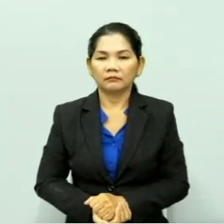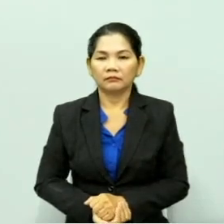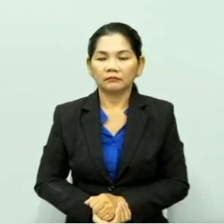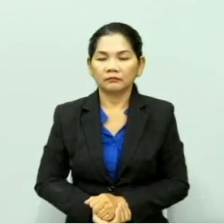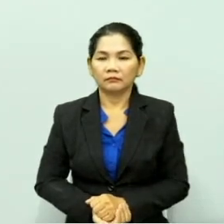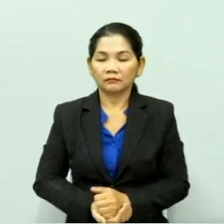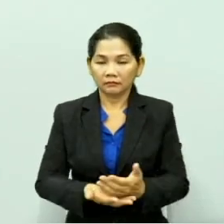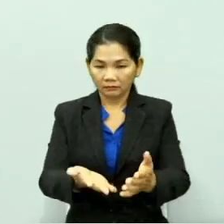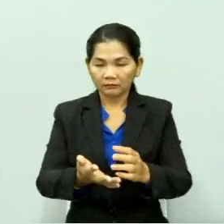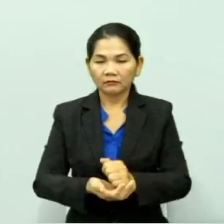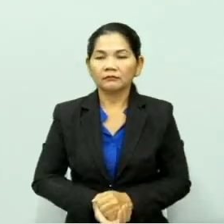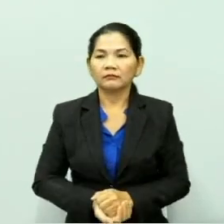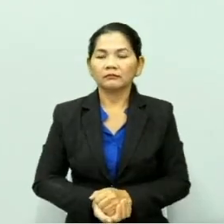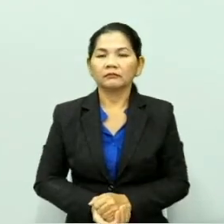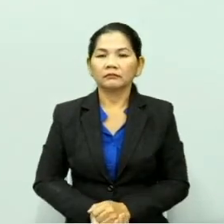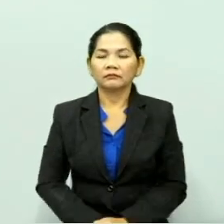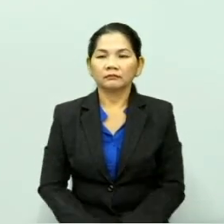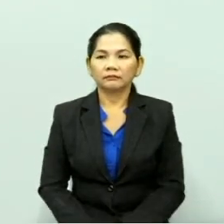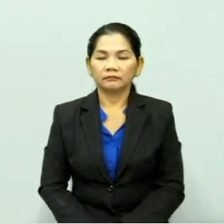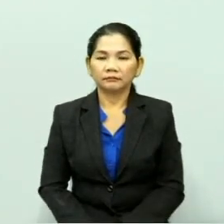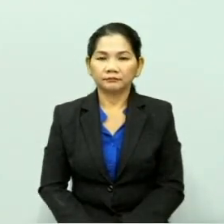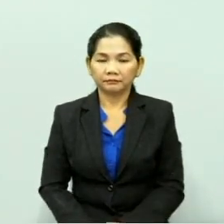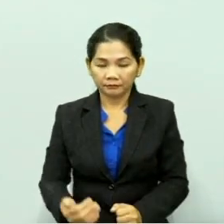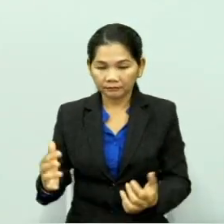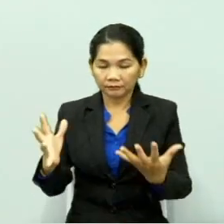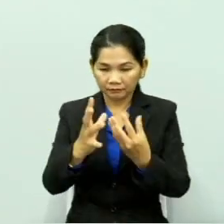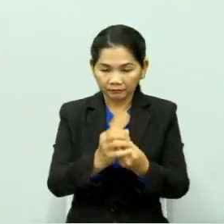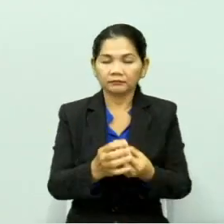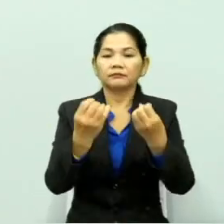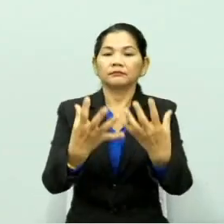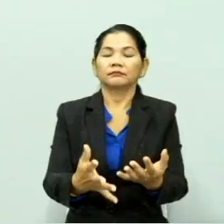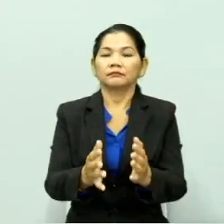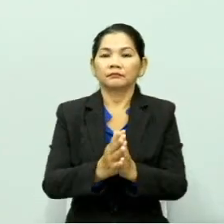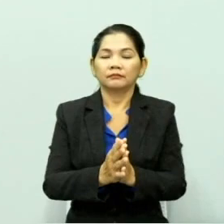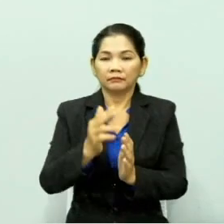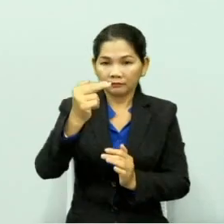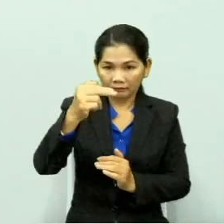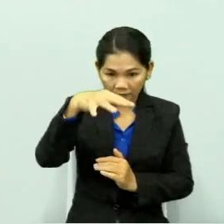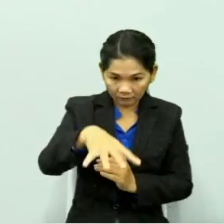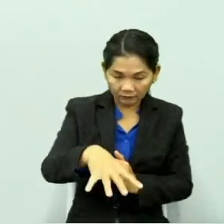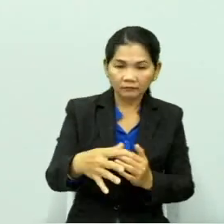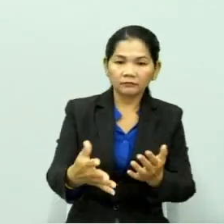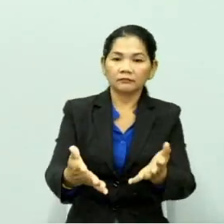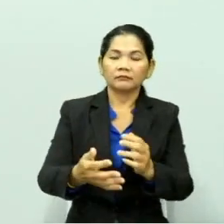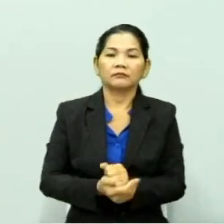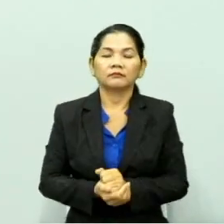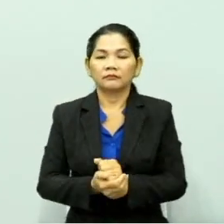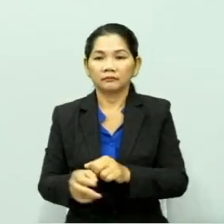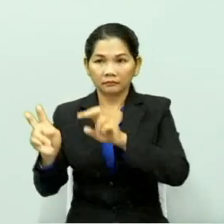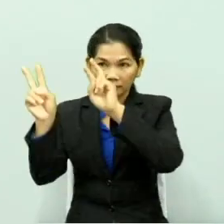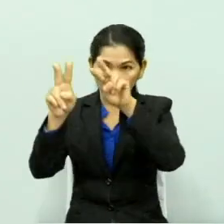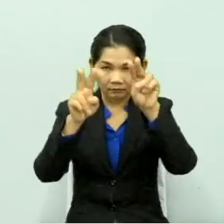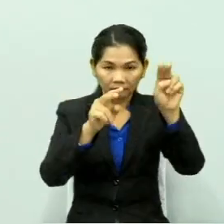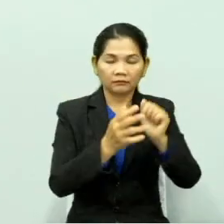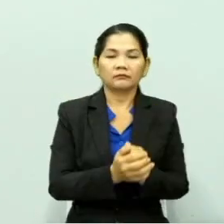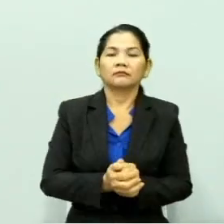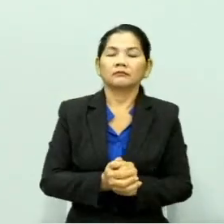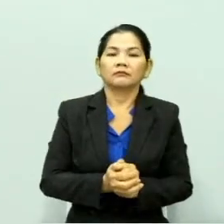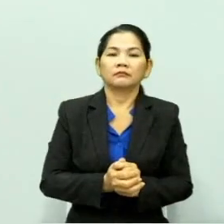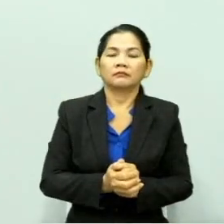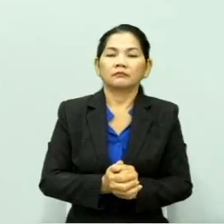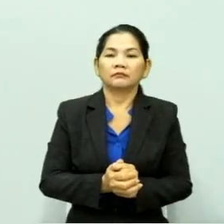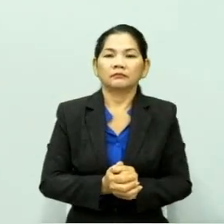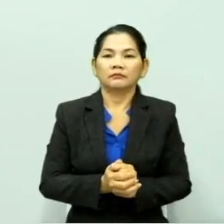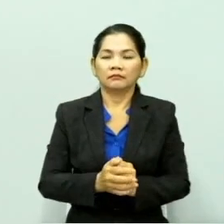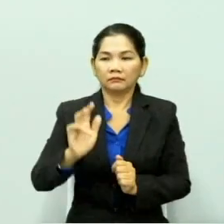cột bàn rô hợp rùi hay nè con á chà ta miên chùm nuôn phần màn cần lành ta con chà còn lành tế chó đai chía